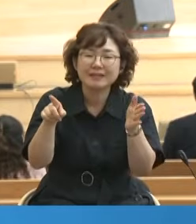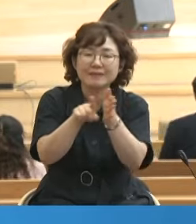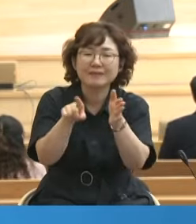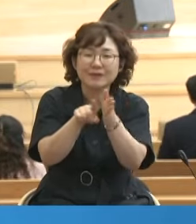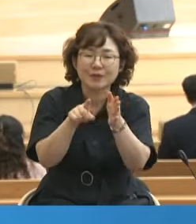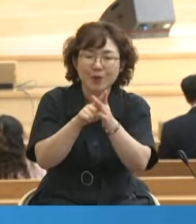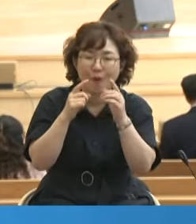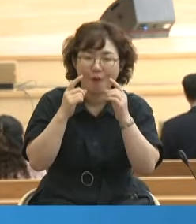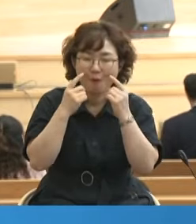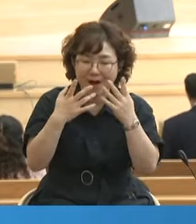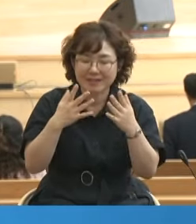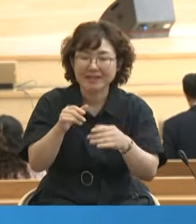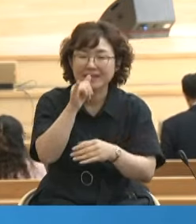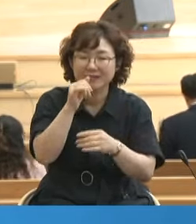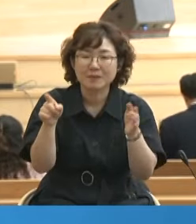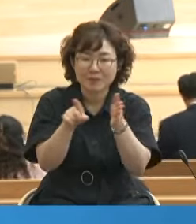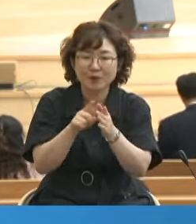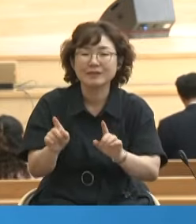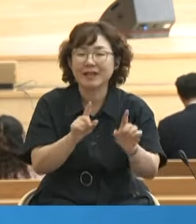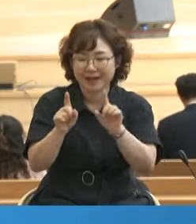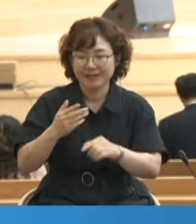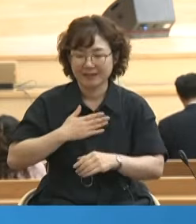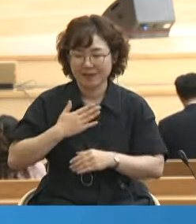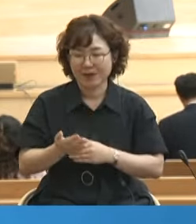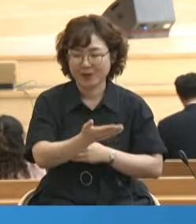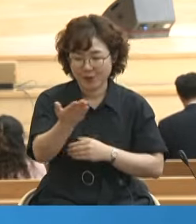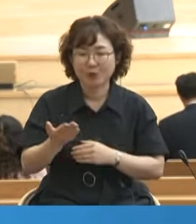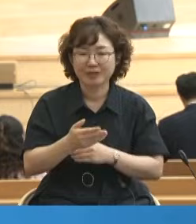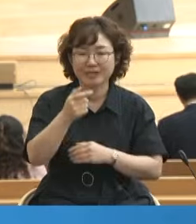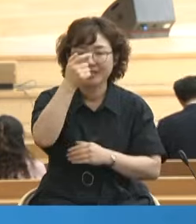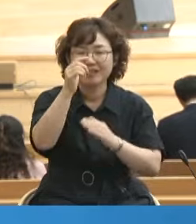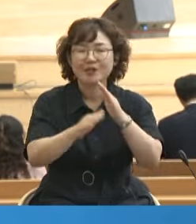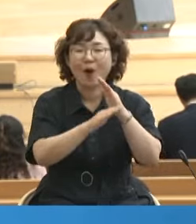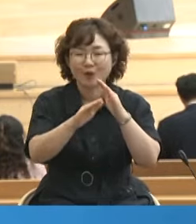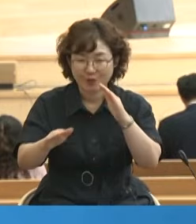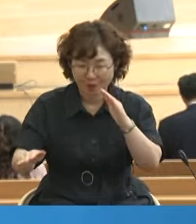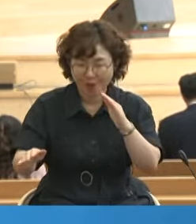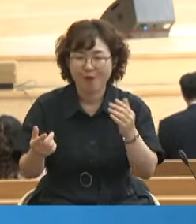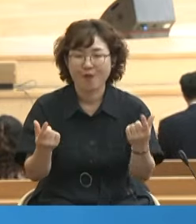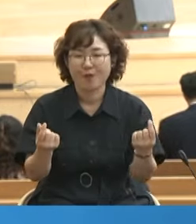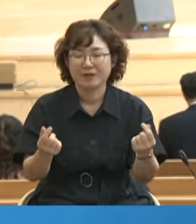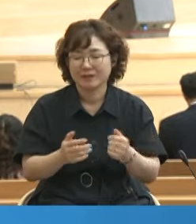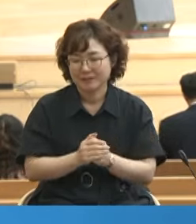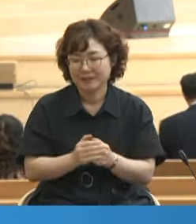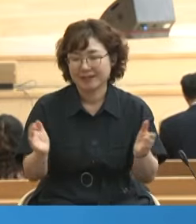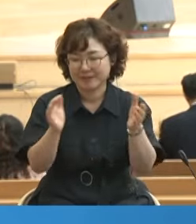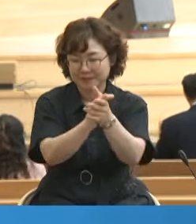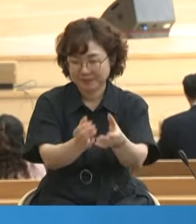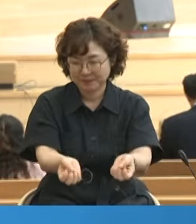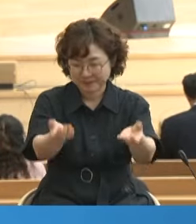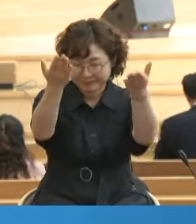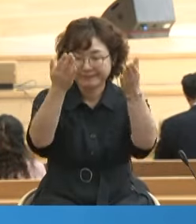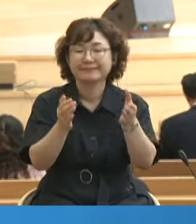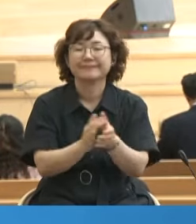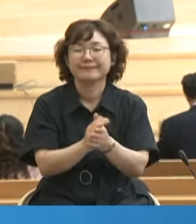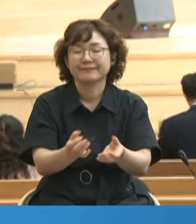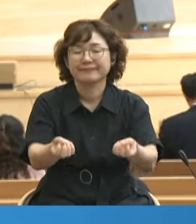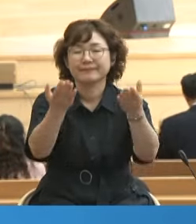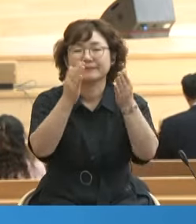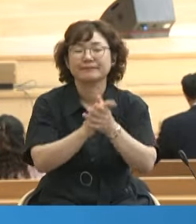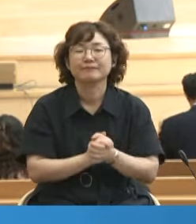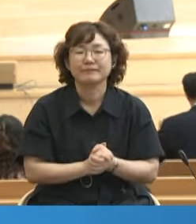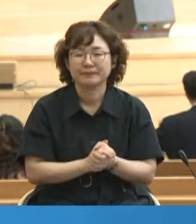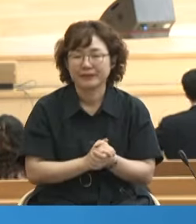확신하며 살아가는 사람들이 바로 저와 여러분 성도인 줄 믿습니다. 아멘. 할렐루야. 아멘. 할렐루야.